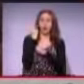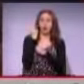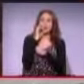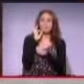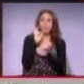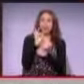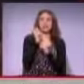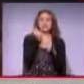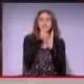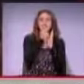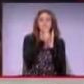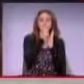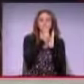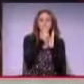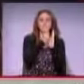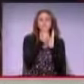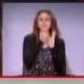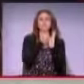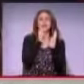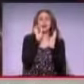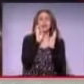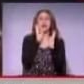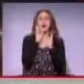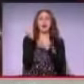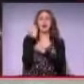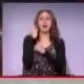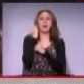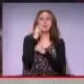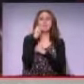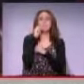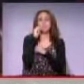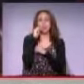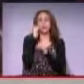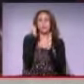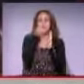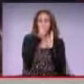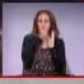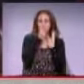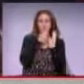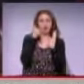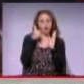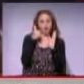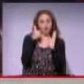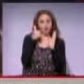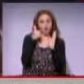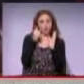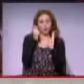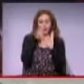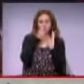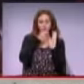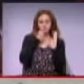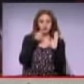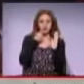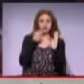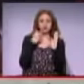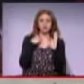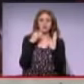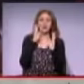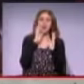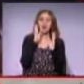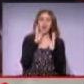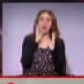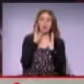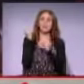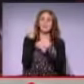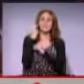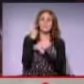اخش المدرسه كمان ان انا امسك القلم وابدا كده. فبابا كان خطه جميل قوي يعني كان خطه حلو. فانا بدات